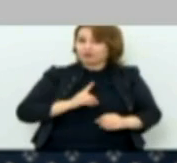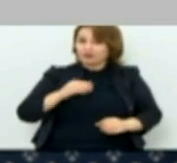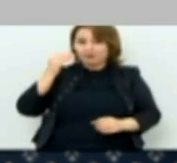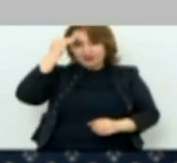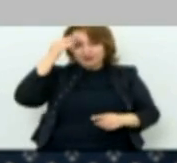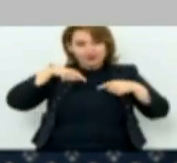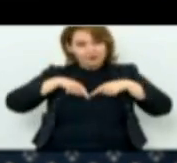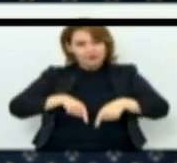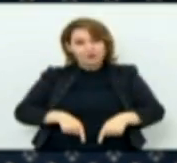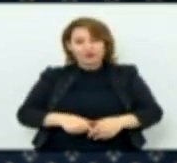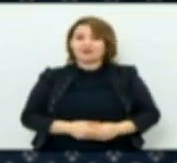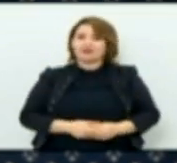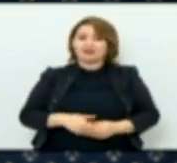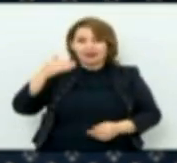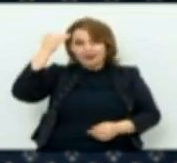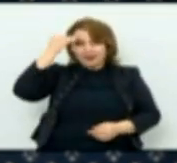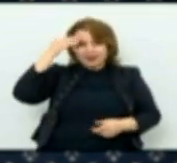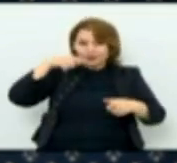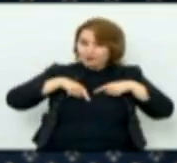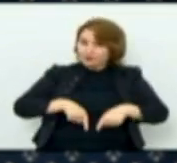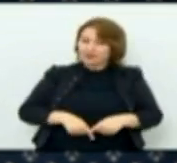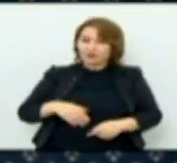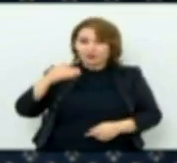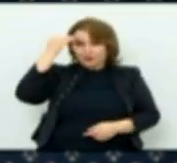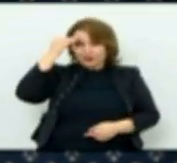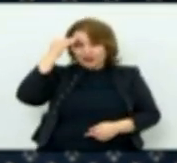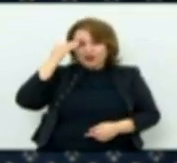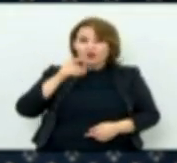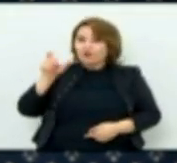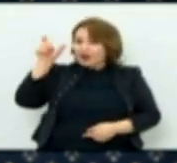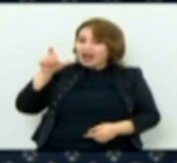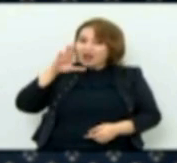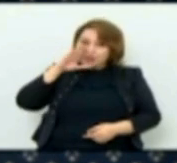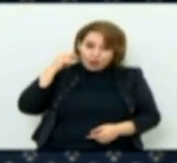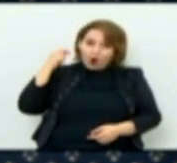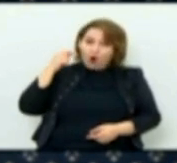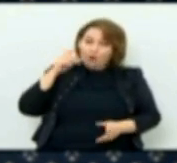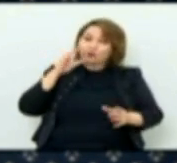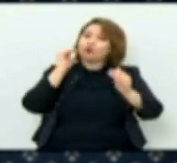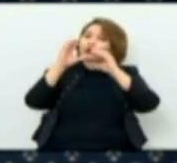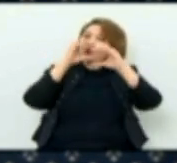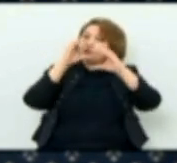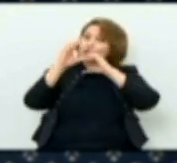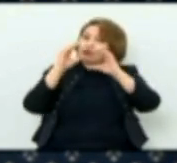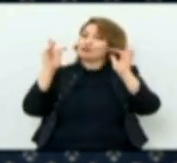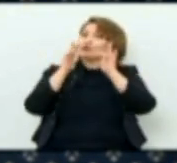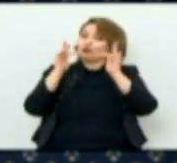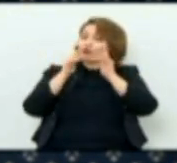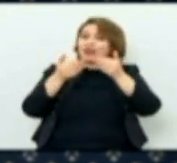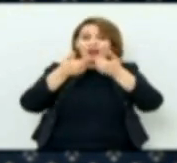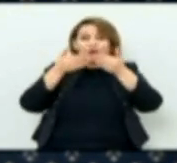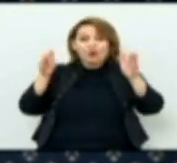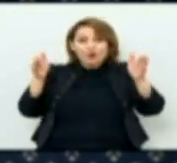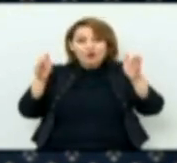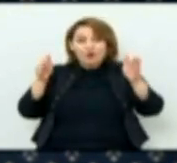الوزير، يعرفون الوزير ويعرفون أنه رجل حوار والأبواب مفتوحة، كان بالإمكان تفادي كل